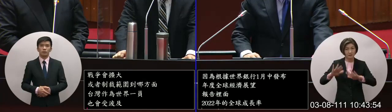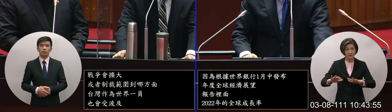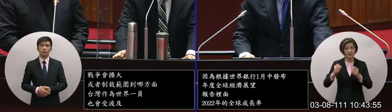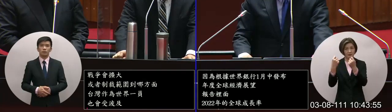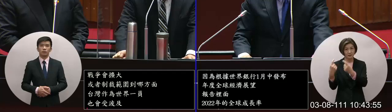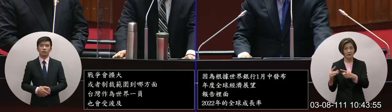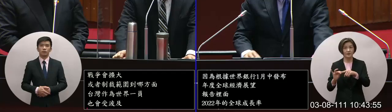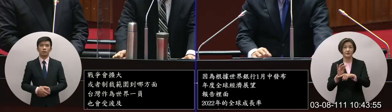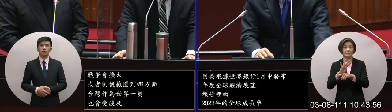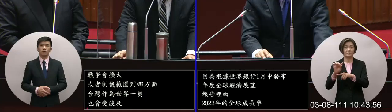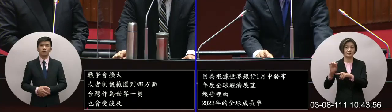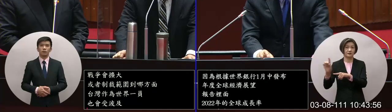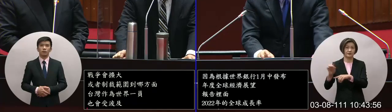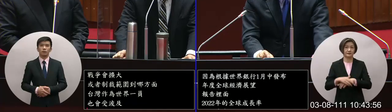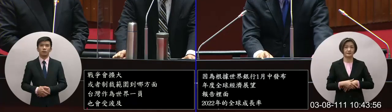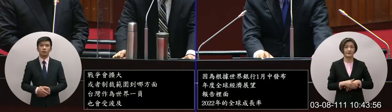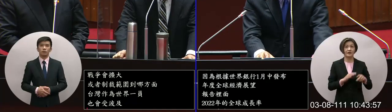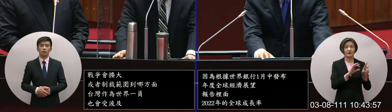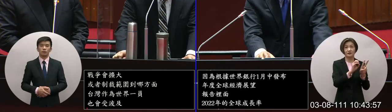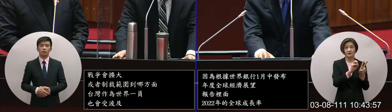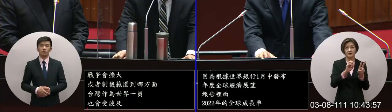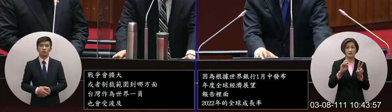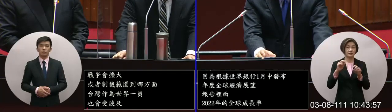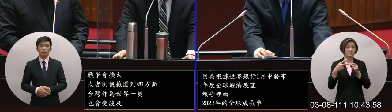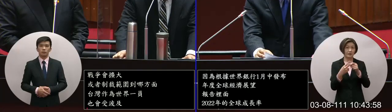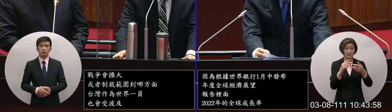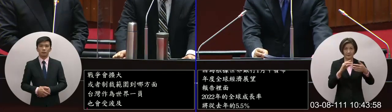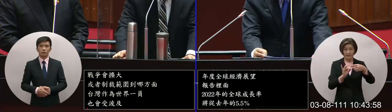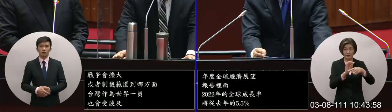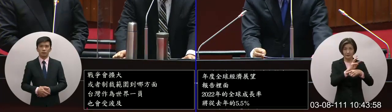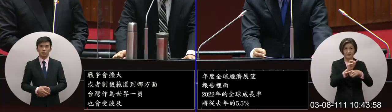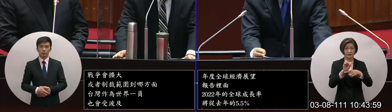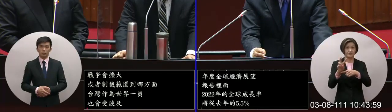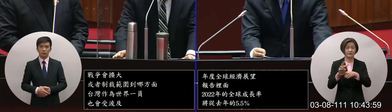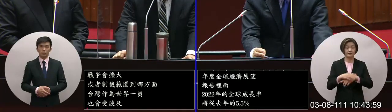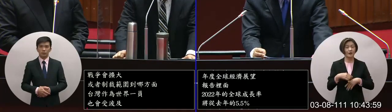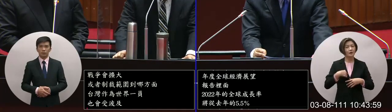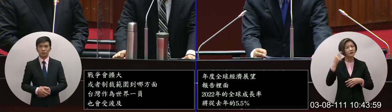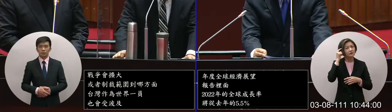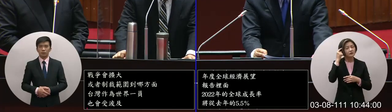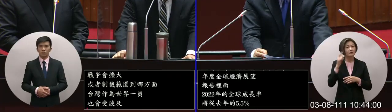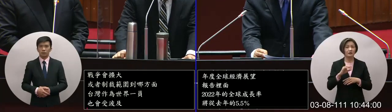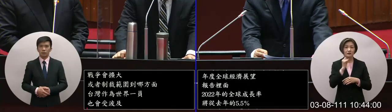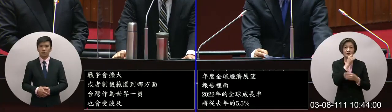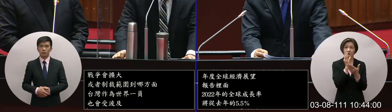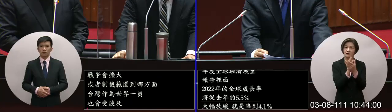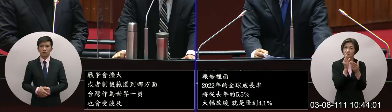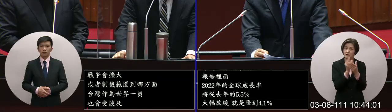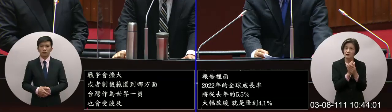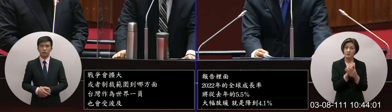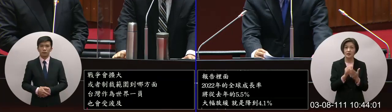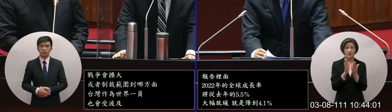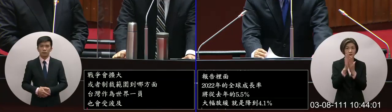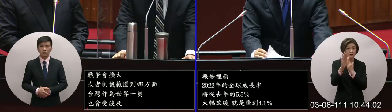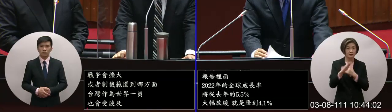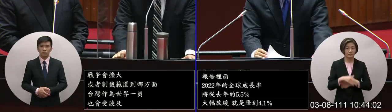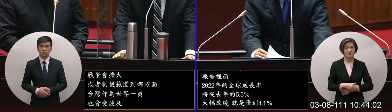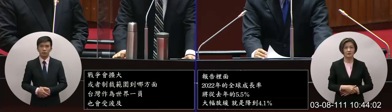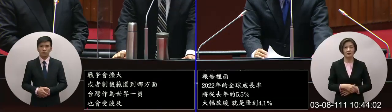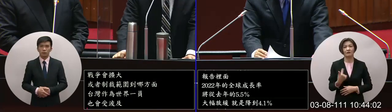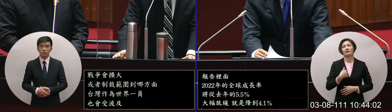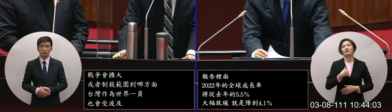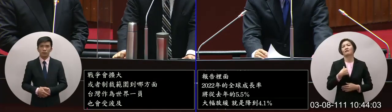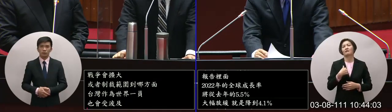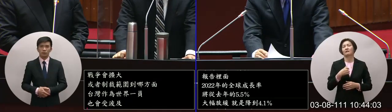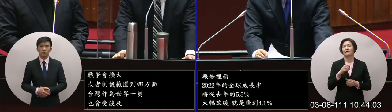啊。2023年甚至于只有3.2%。那本席是认为台股后市啊，讲实在话